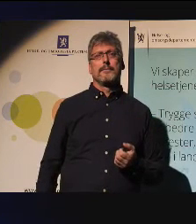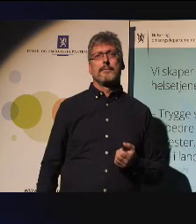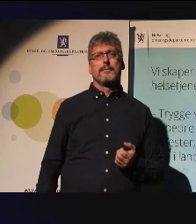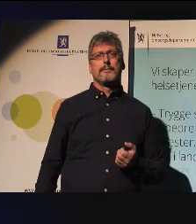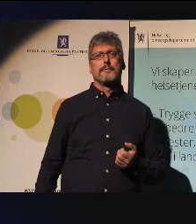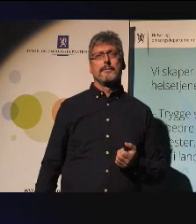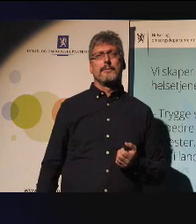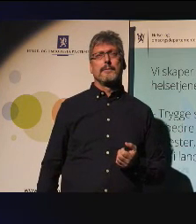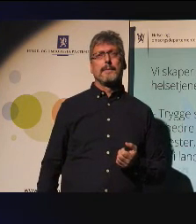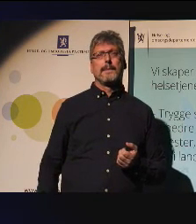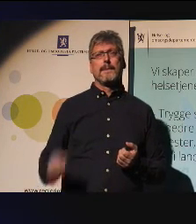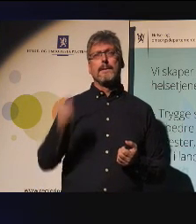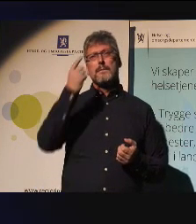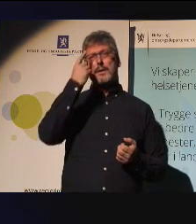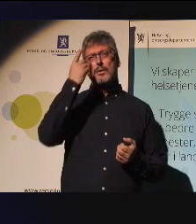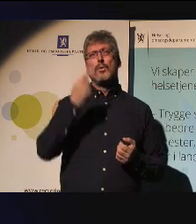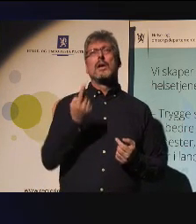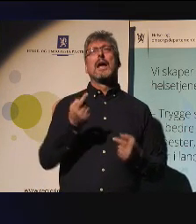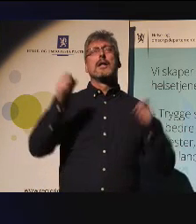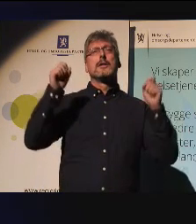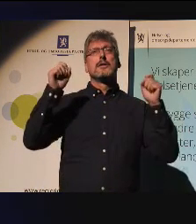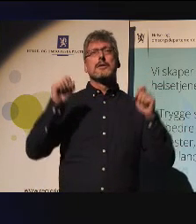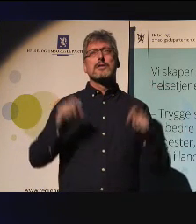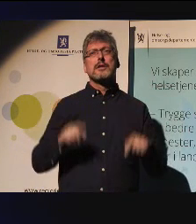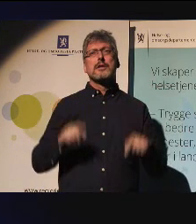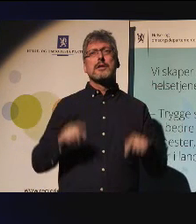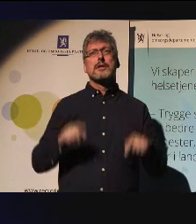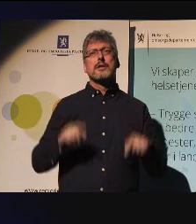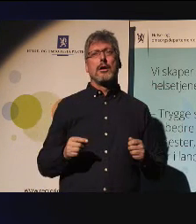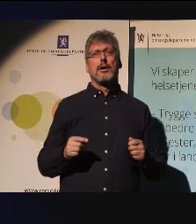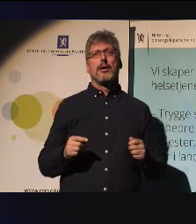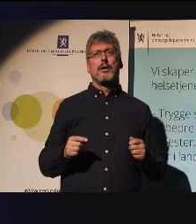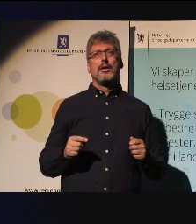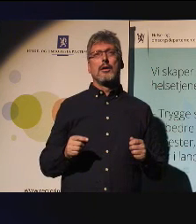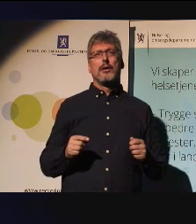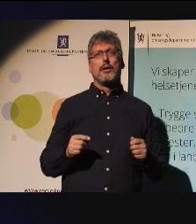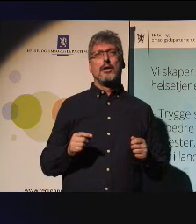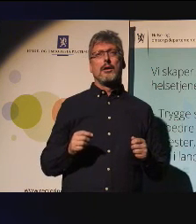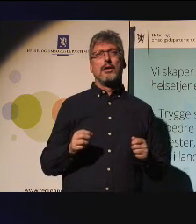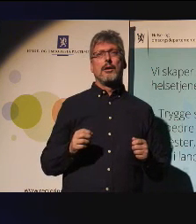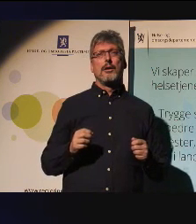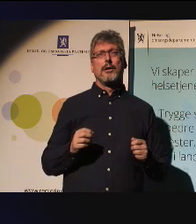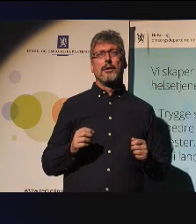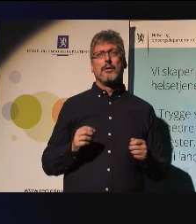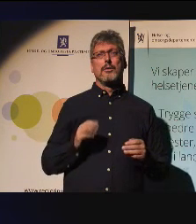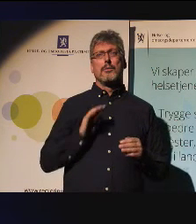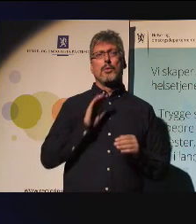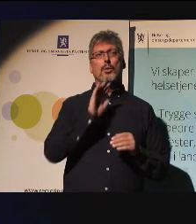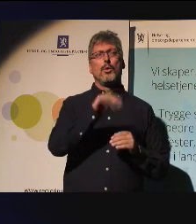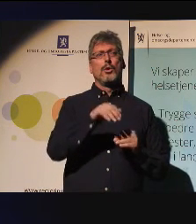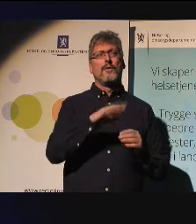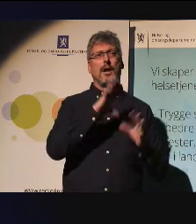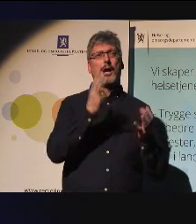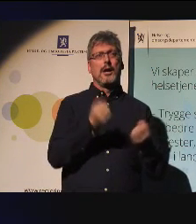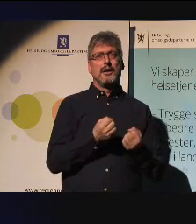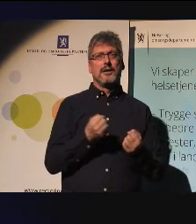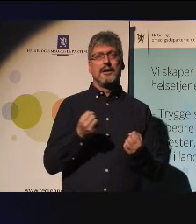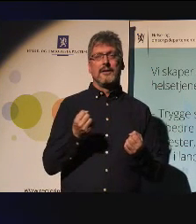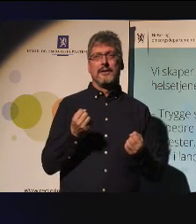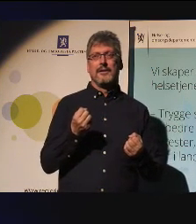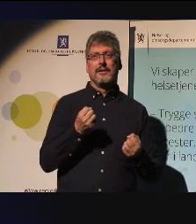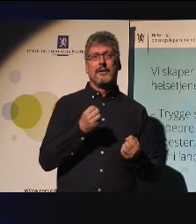Men jeg tror det er en start som overgår alle andre. Og det stiller et enkelt